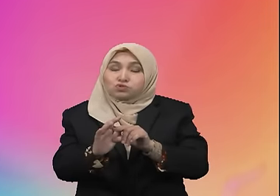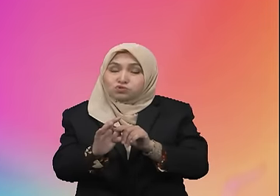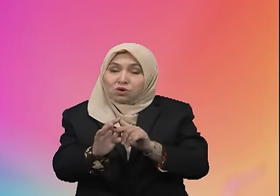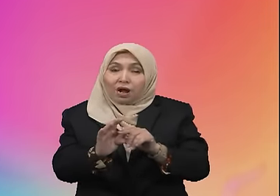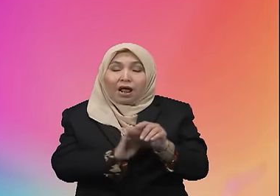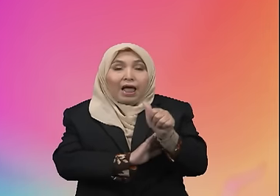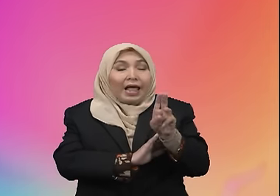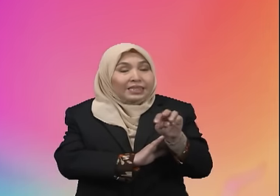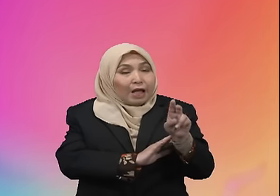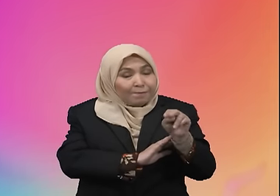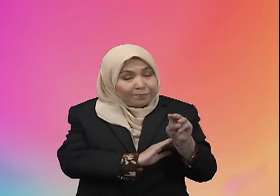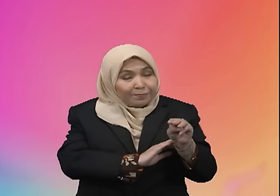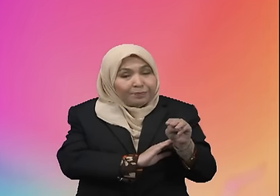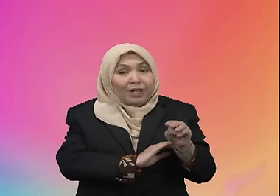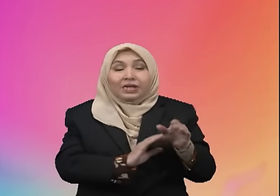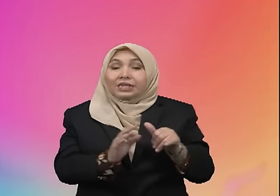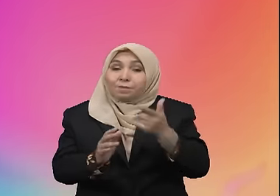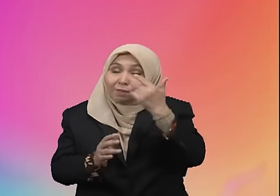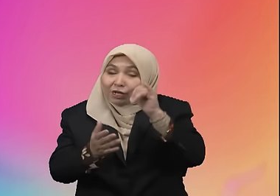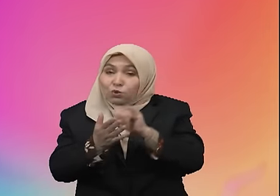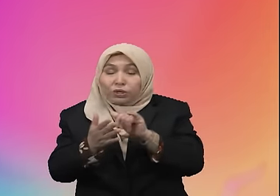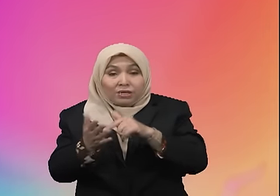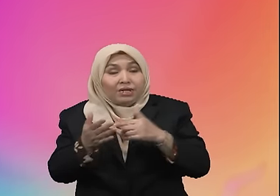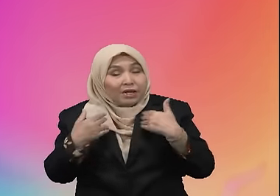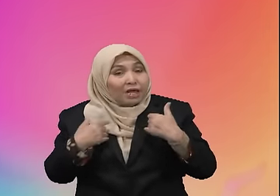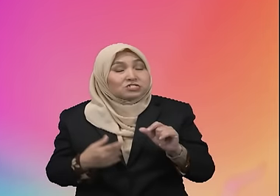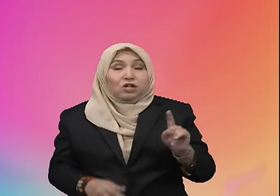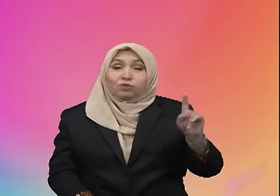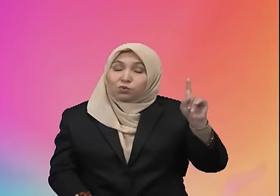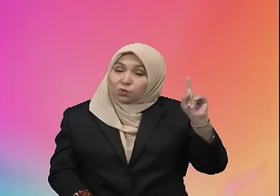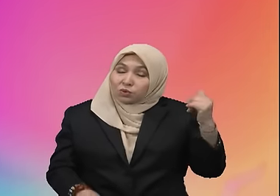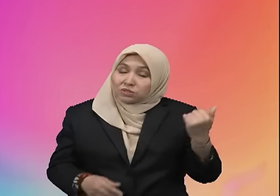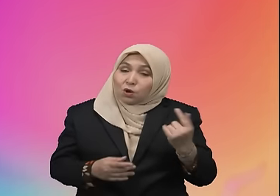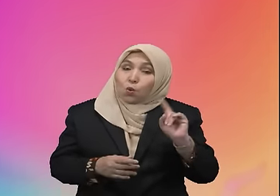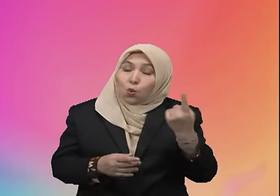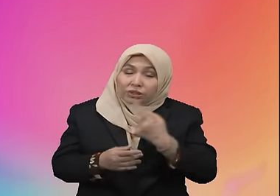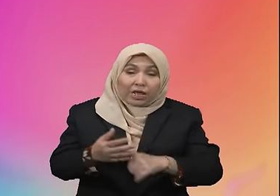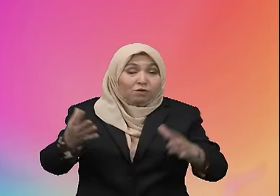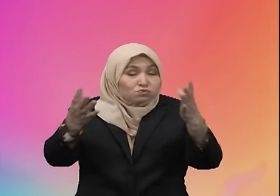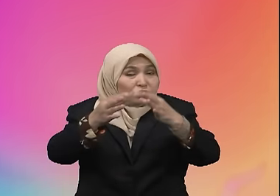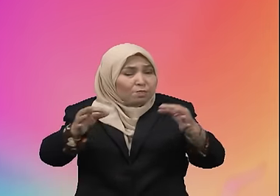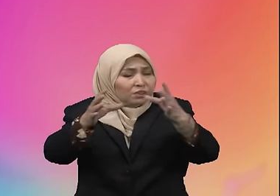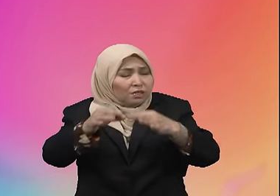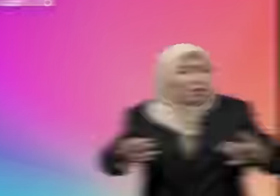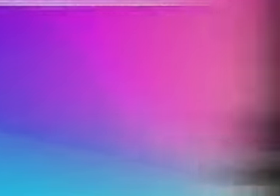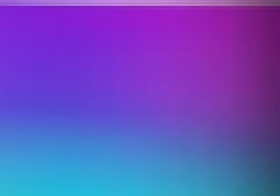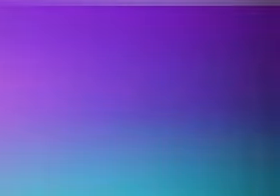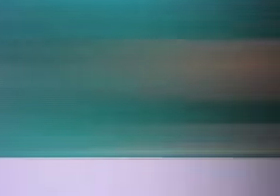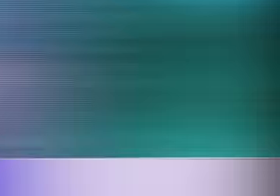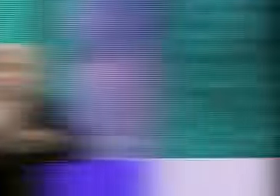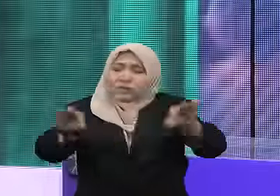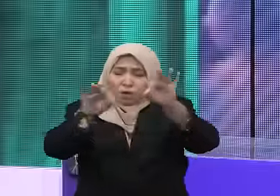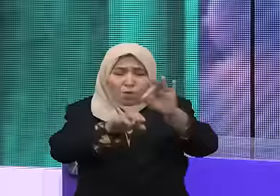Dalam surah Al-An'am. Lantaran ini adalah satu peristiwa penting, maksudnya penghujahan